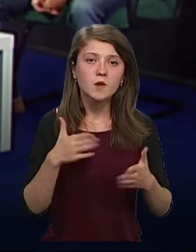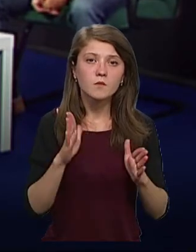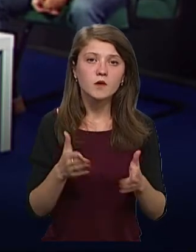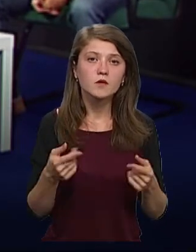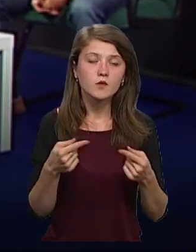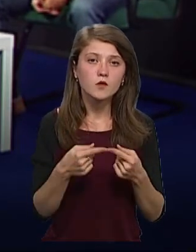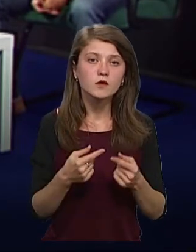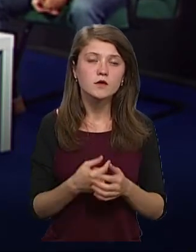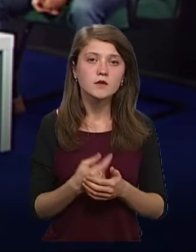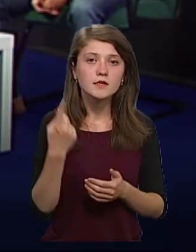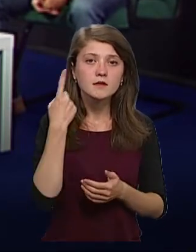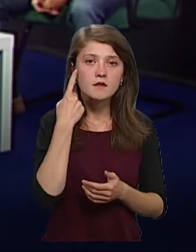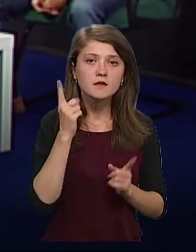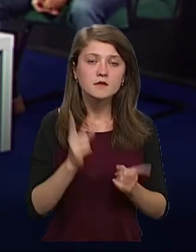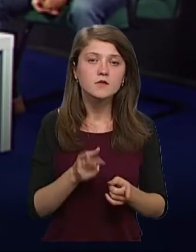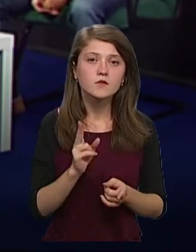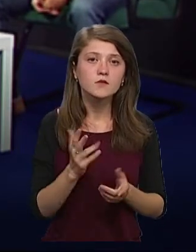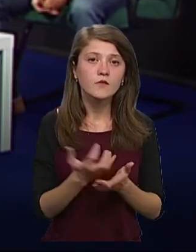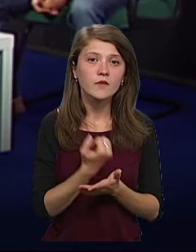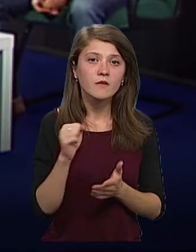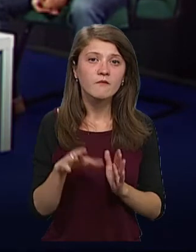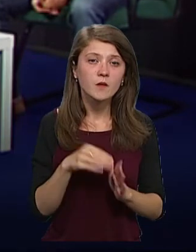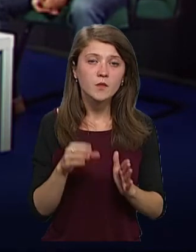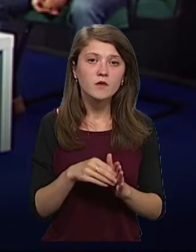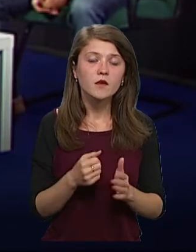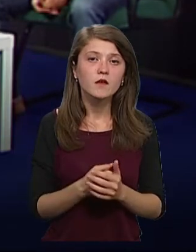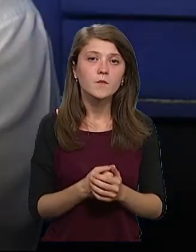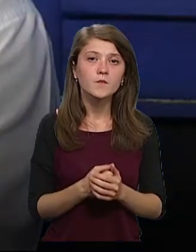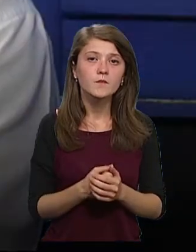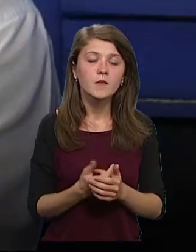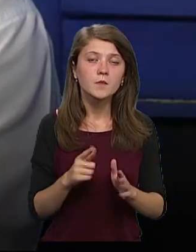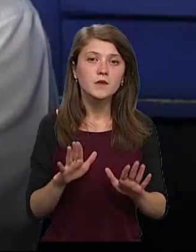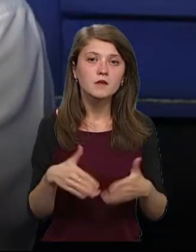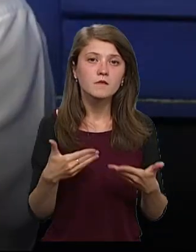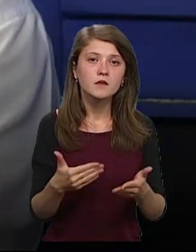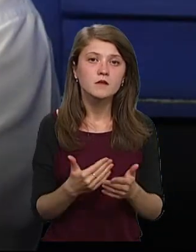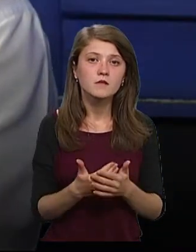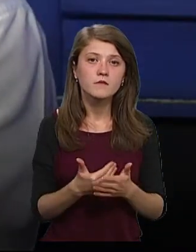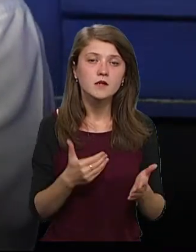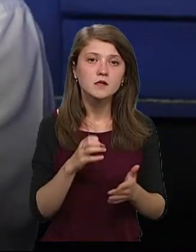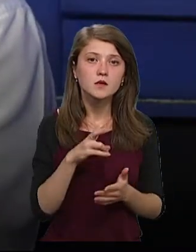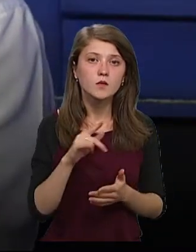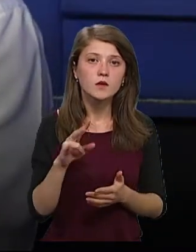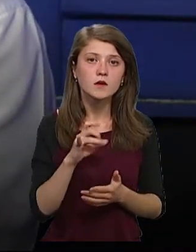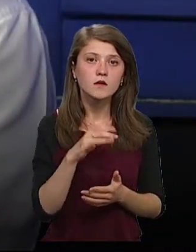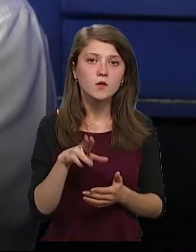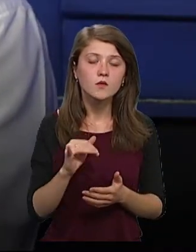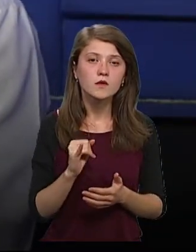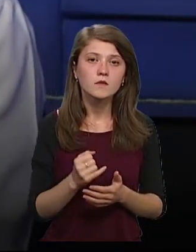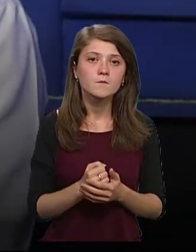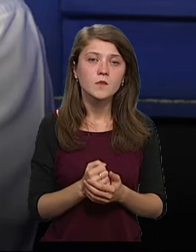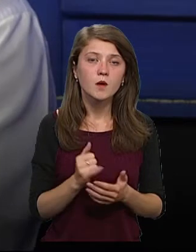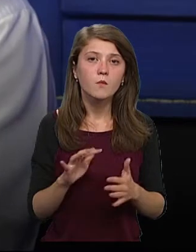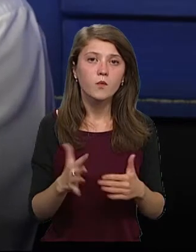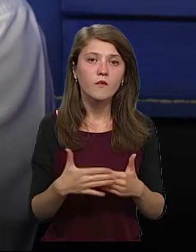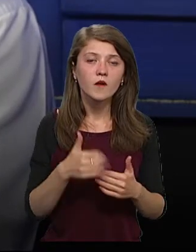тоді конкретно знати дійсно, хто прийшов і так далі. Зрозуміло. Так от, представники від «Слуги народу», так, і от